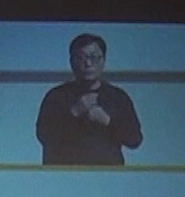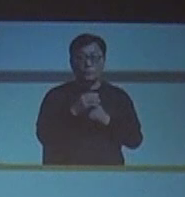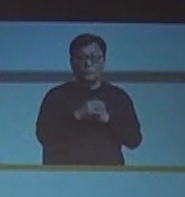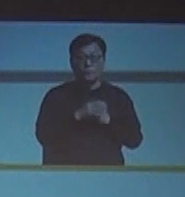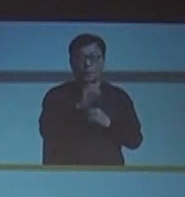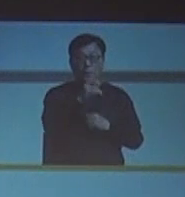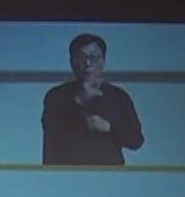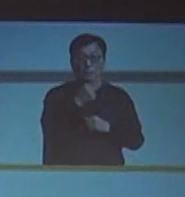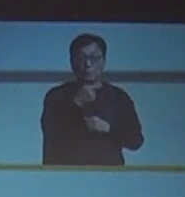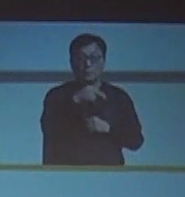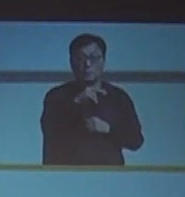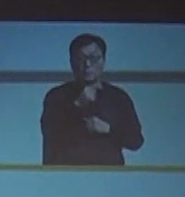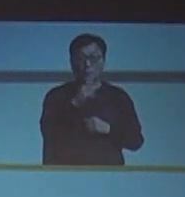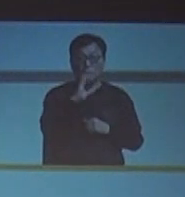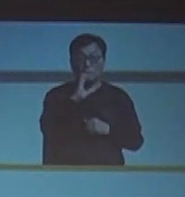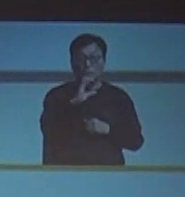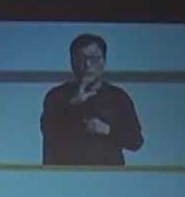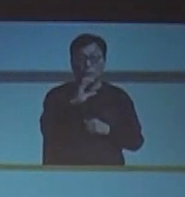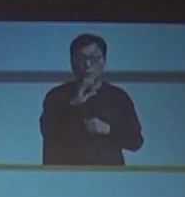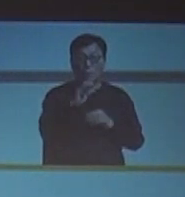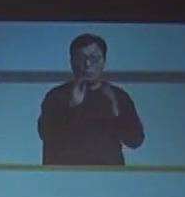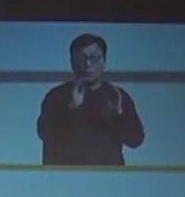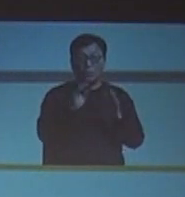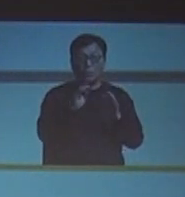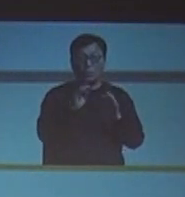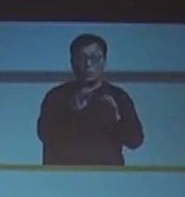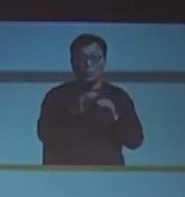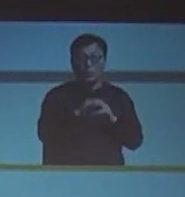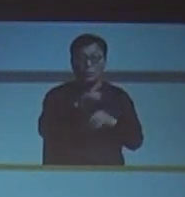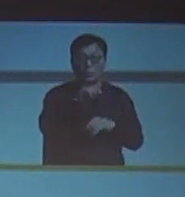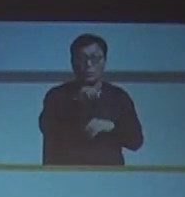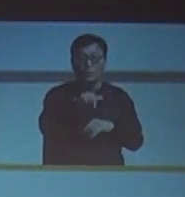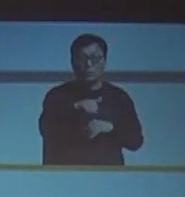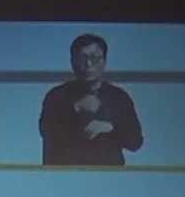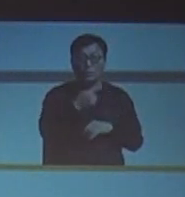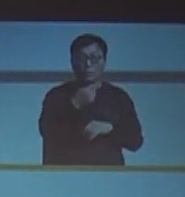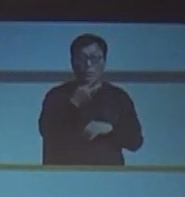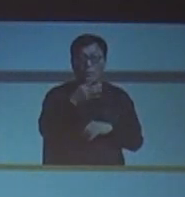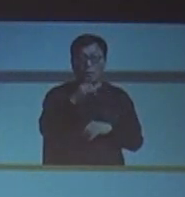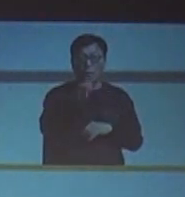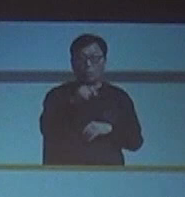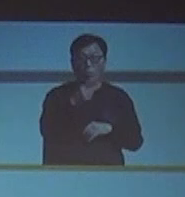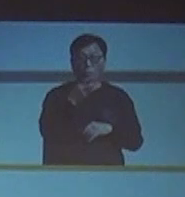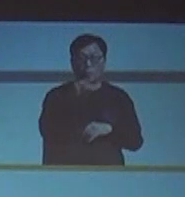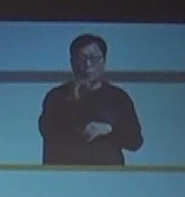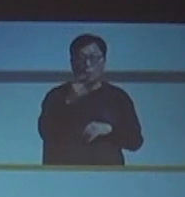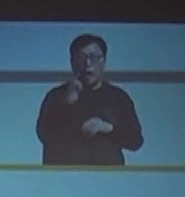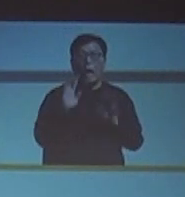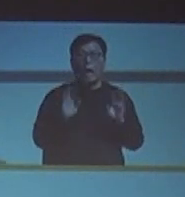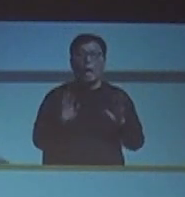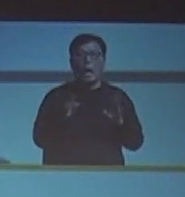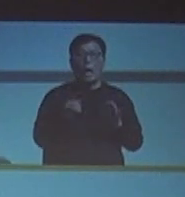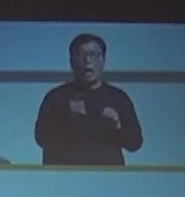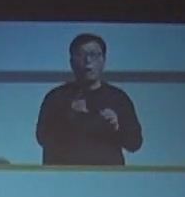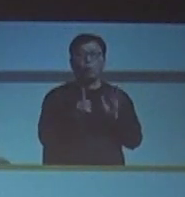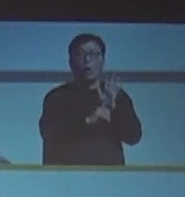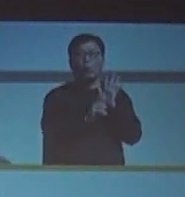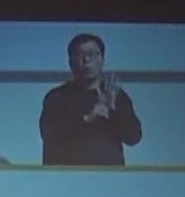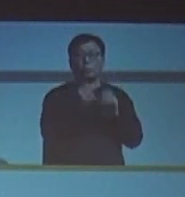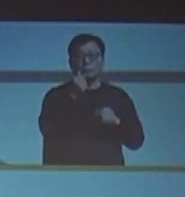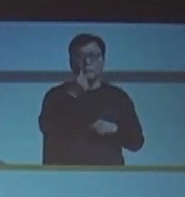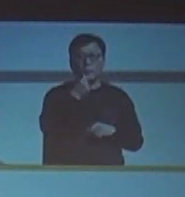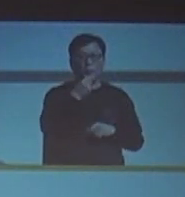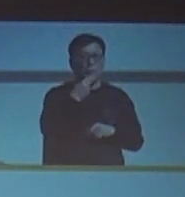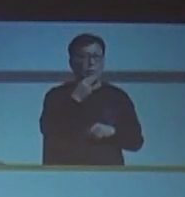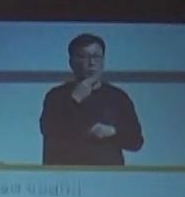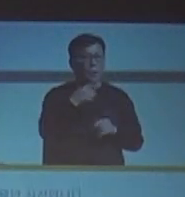바울라 자매님이신가요? 네. 오늘은 그레고리오로 광고 안 하시나요? 네, 오늘 광고 없습니다. 아, 광고가 없네요. 광고 없습니다. 광고가 없네요. 아 그거 듣고 싶으세요?